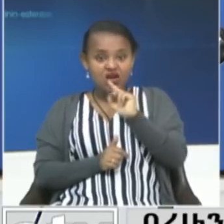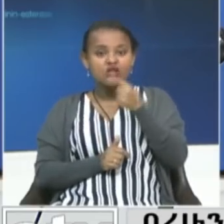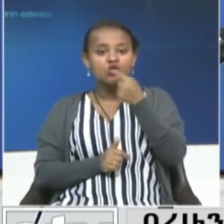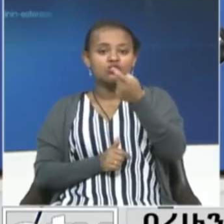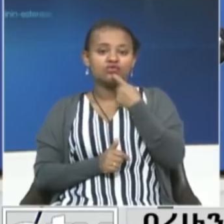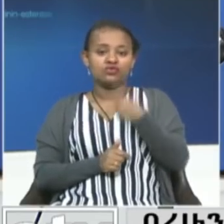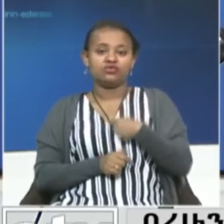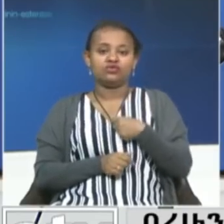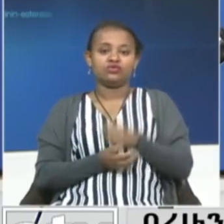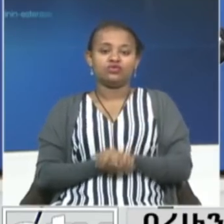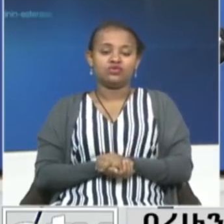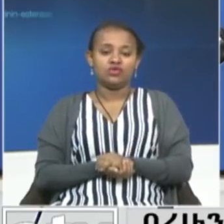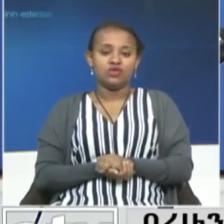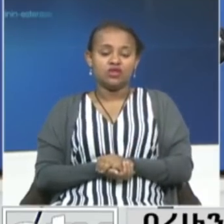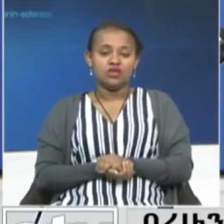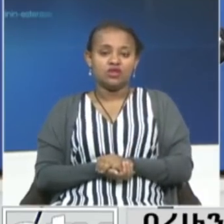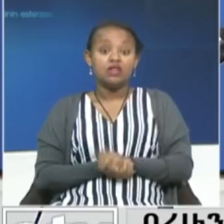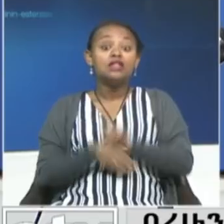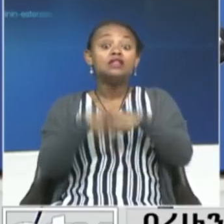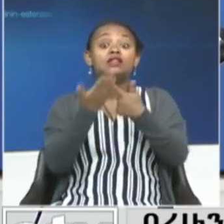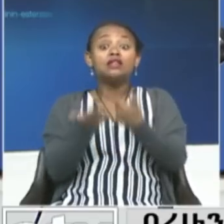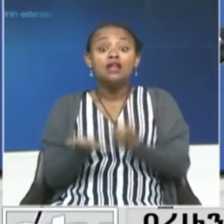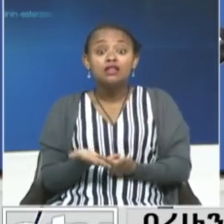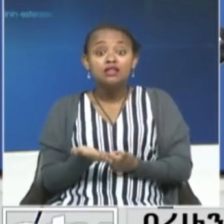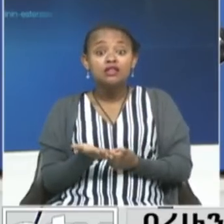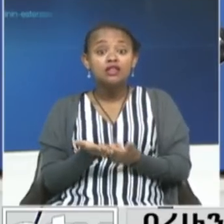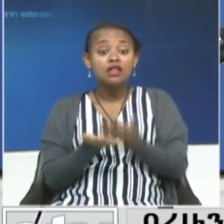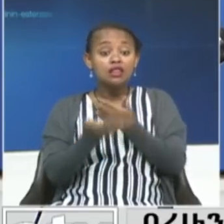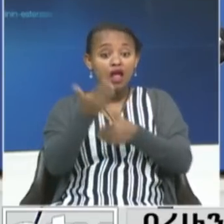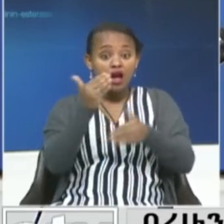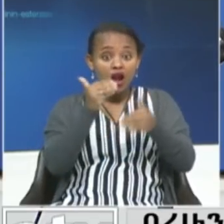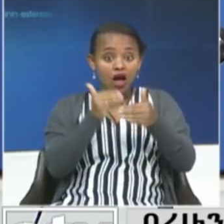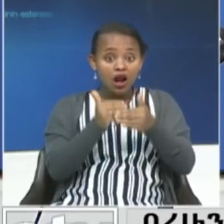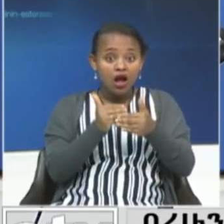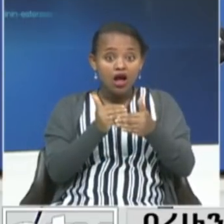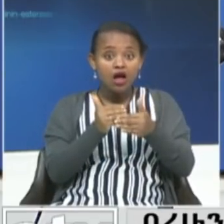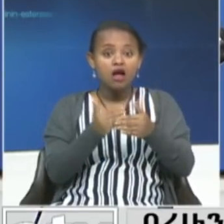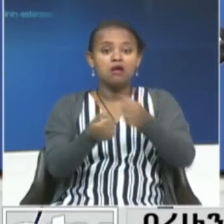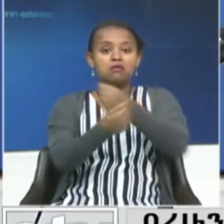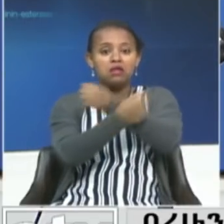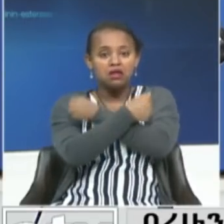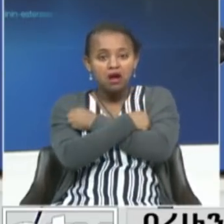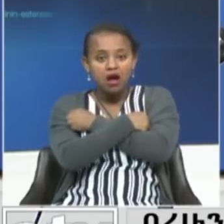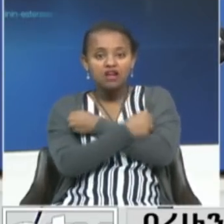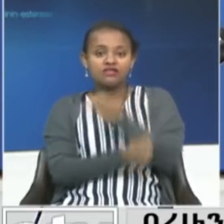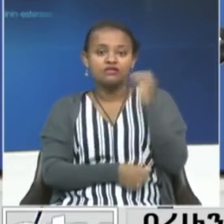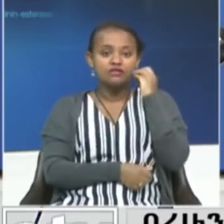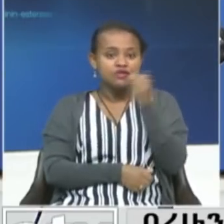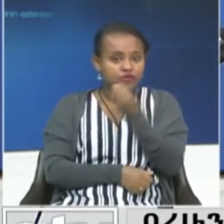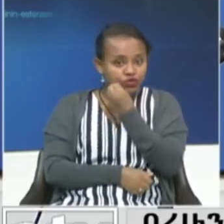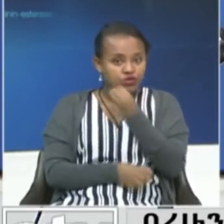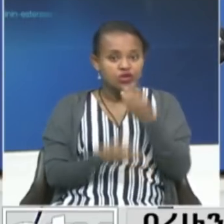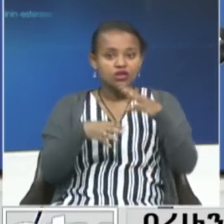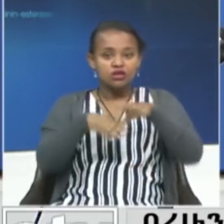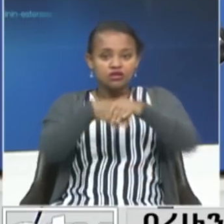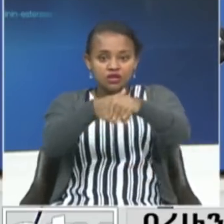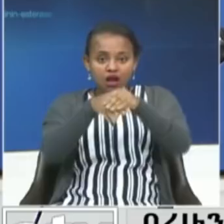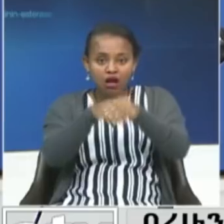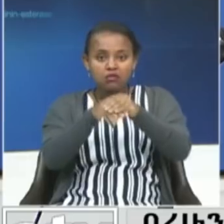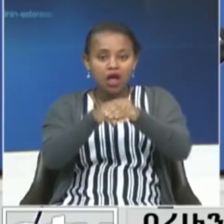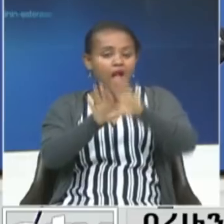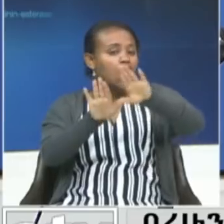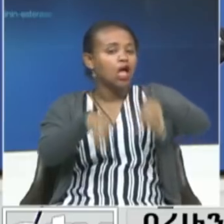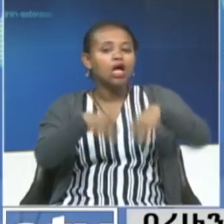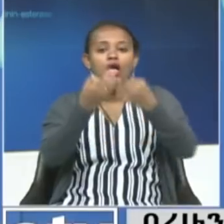ድረስ ማለት ነው። ስለዚህ ቀላል ላይ መተቃቀፍ የመስከረም የሰላምታ ምንም የቀረ ነገር የለም።